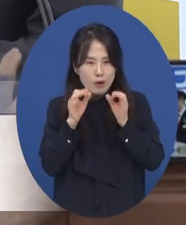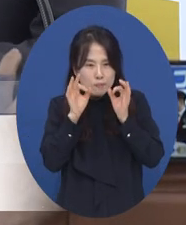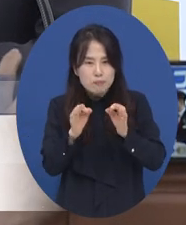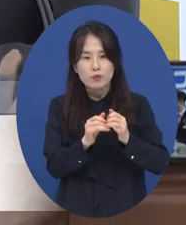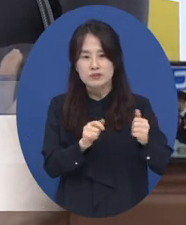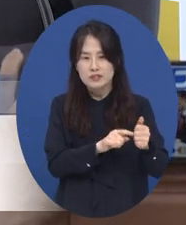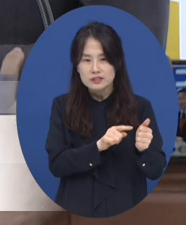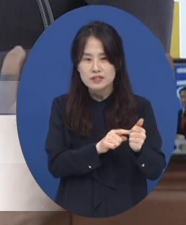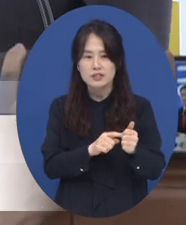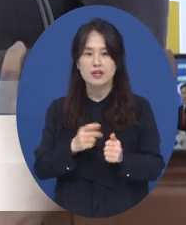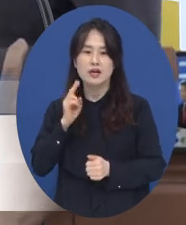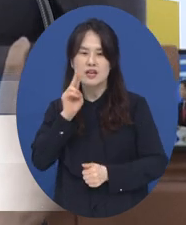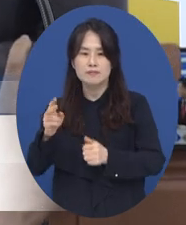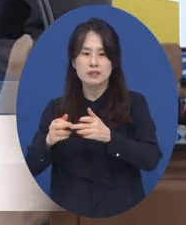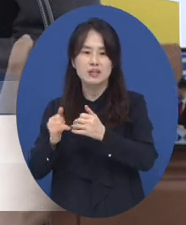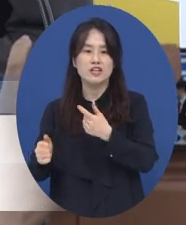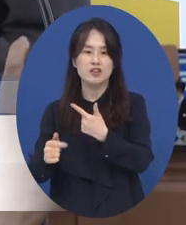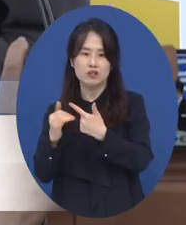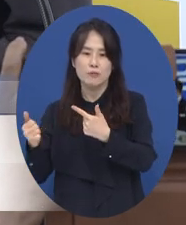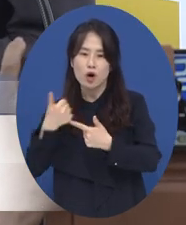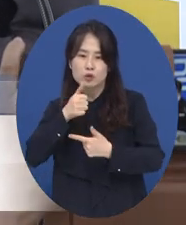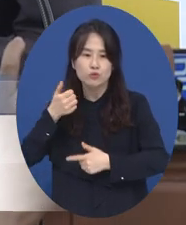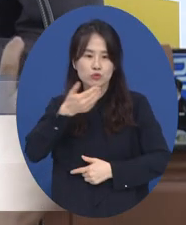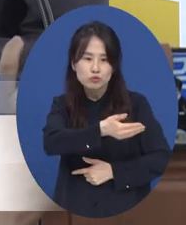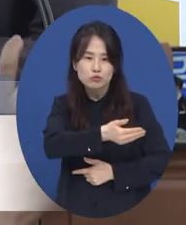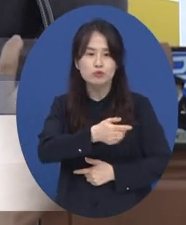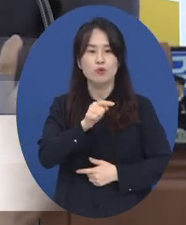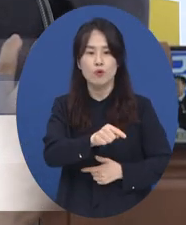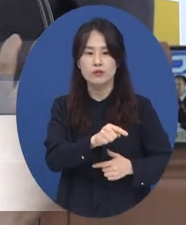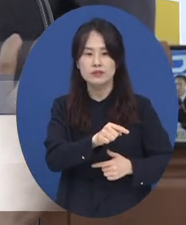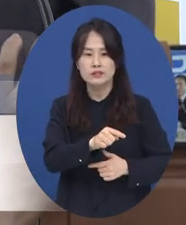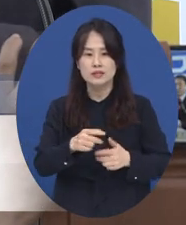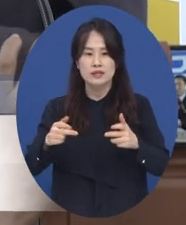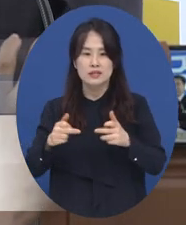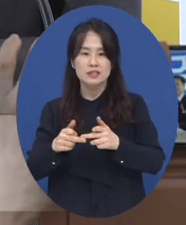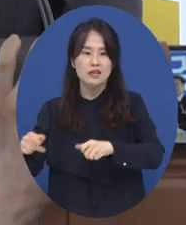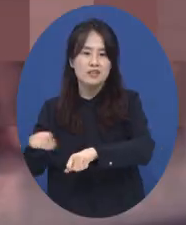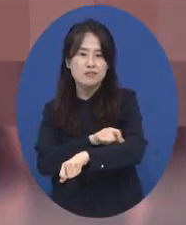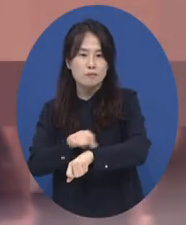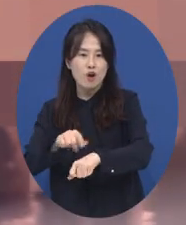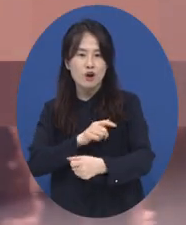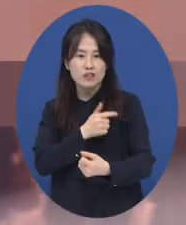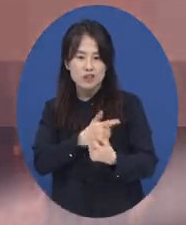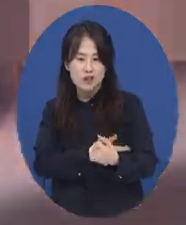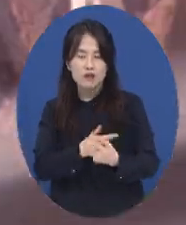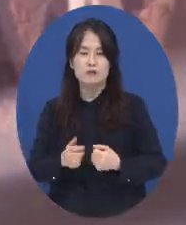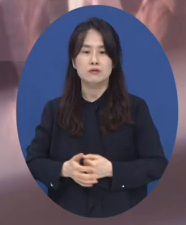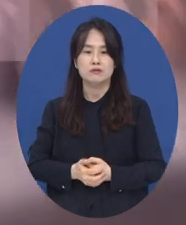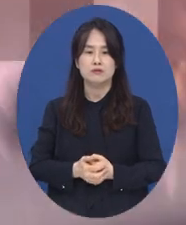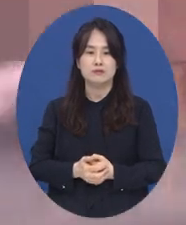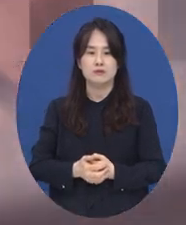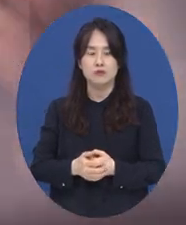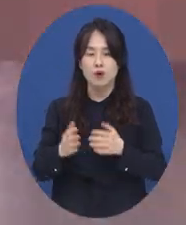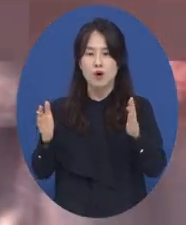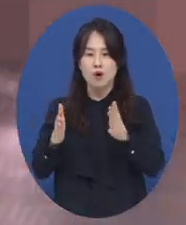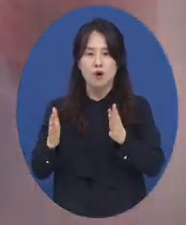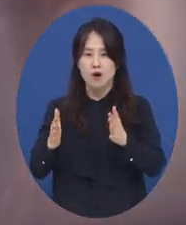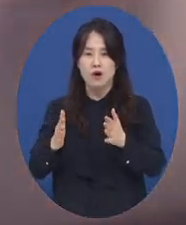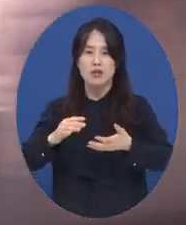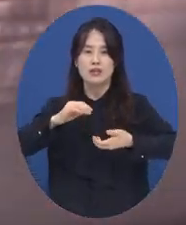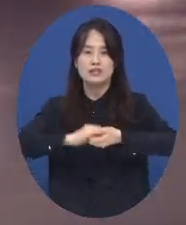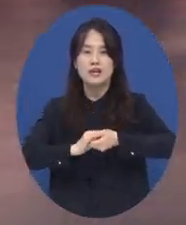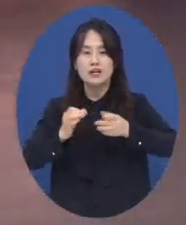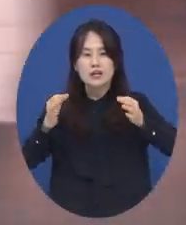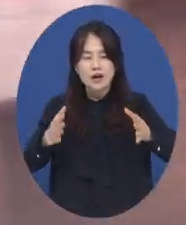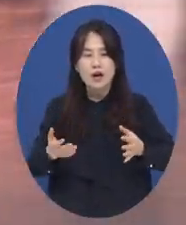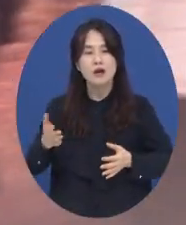소개해주고 이 브로커는 어 장애인 특별 자격 으로 분양권전매 제한 기간 인데도